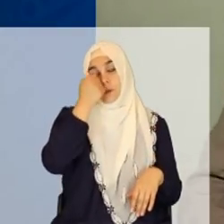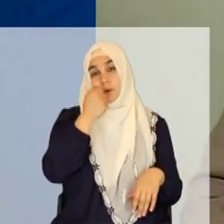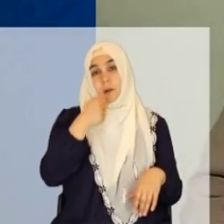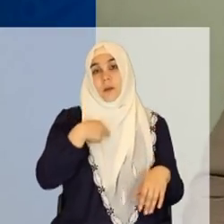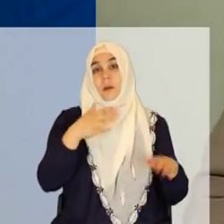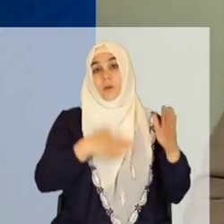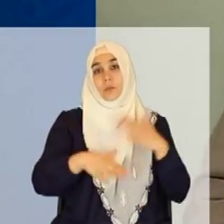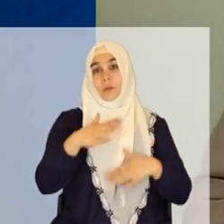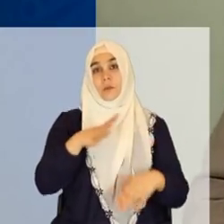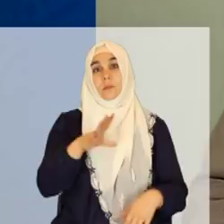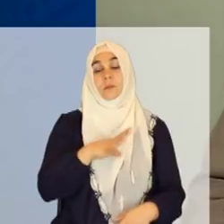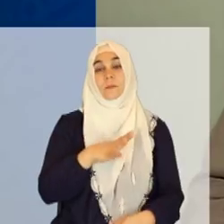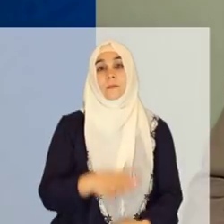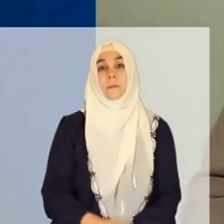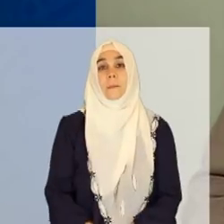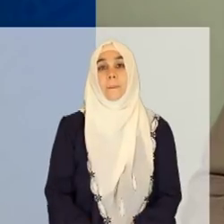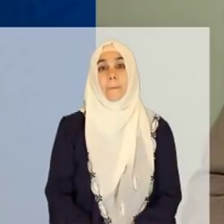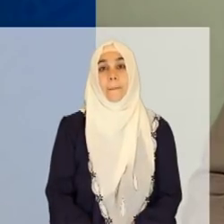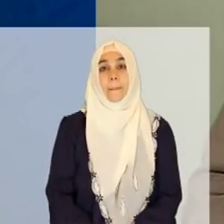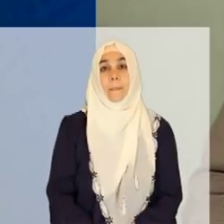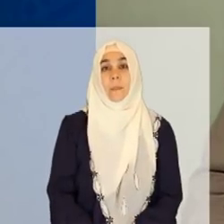gapirmaganimga xursandman deydi.